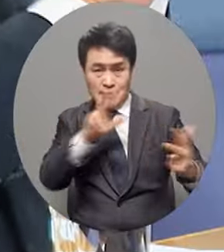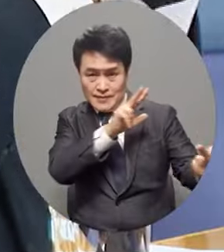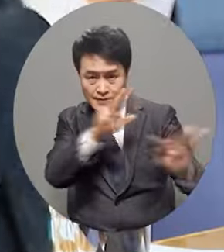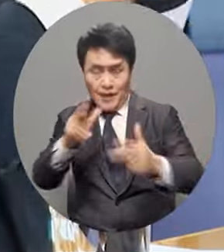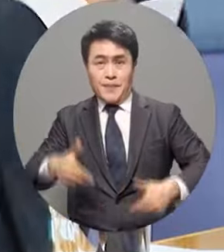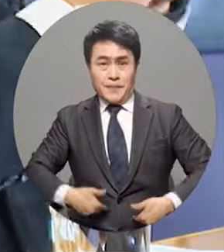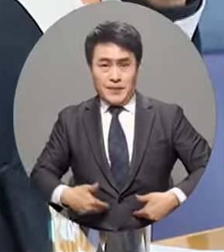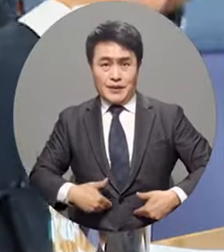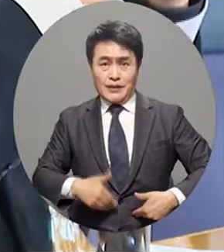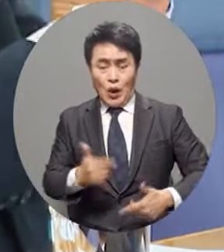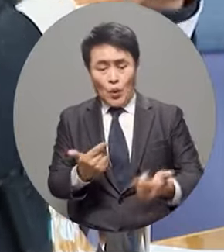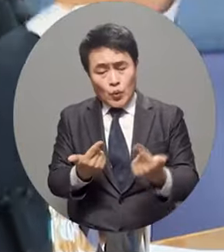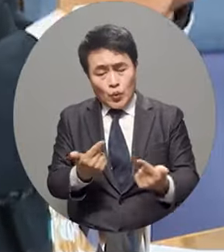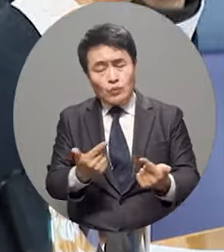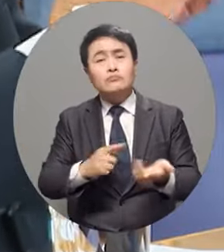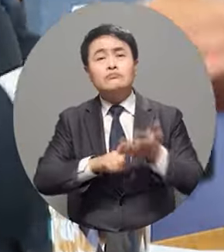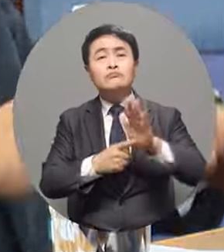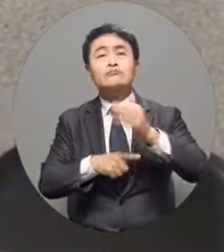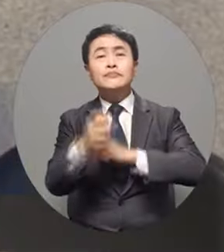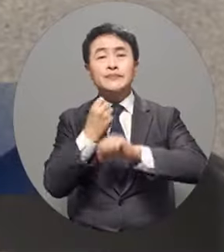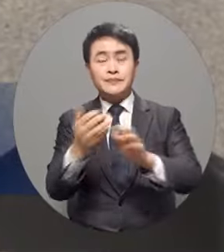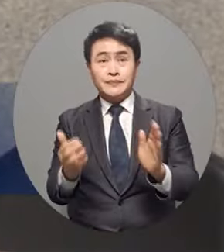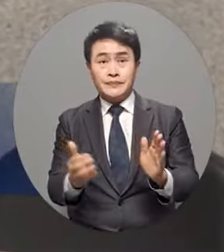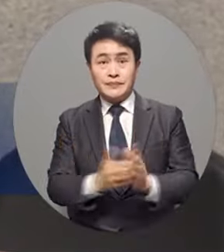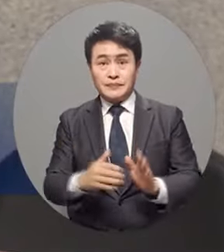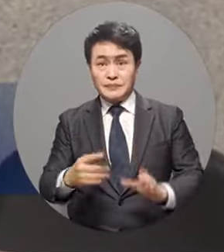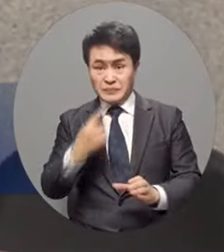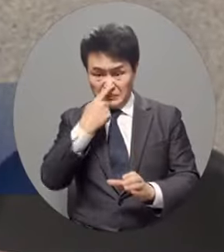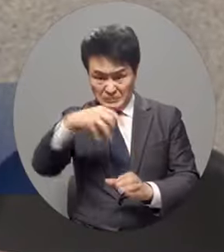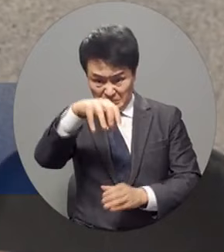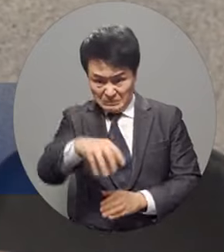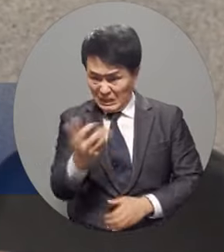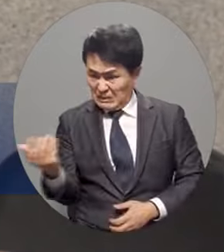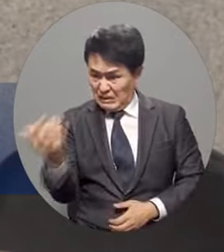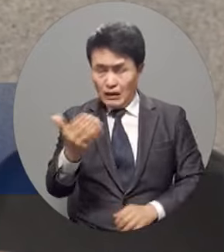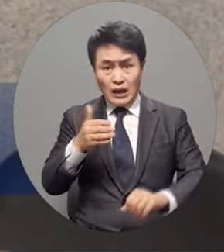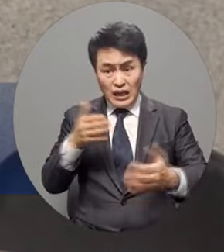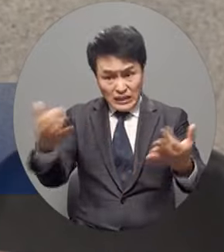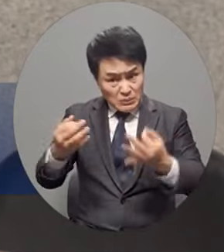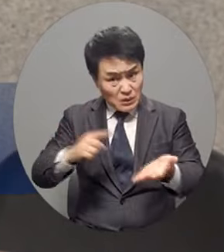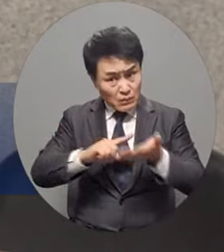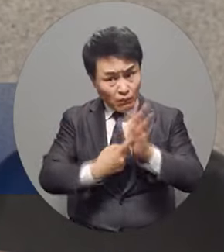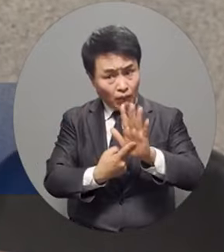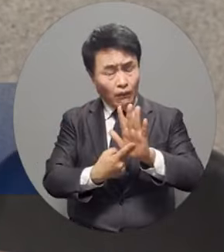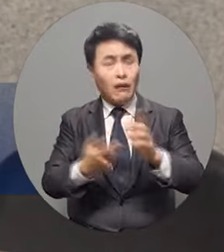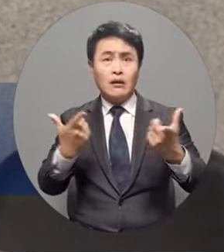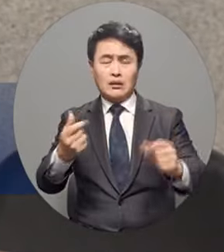한다고 속도 조절에 나섰습니다. 떳다방 같은 이미지로 비친다고 한다면은 저는 그런